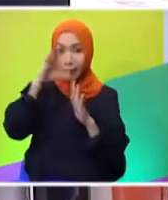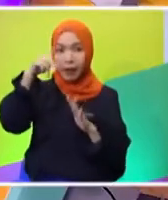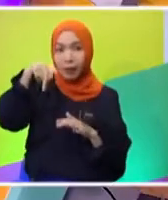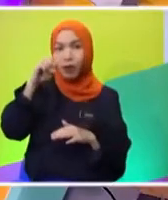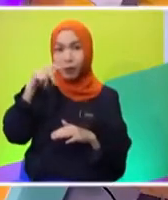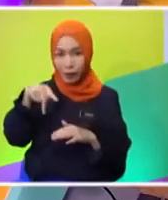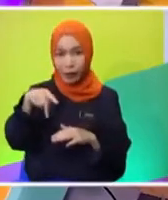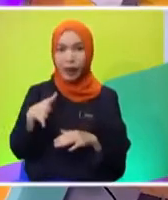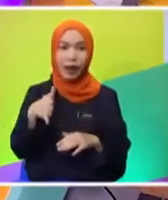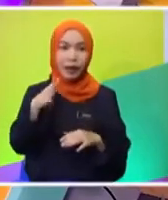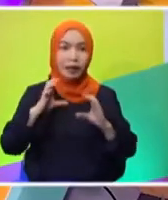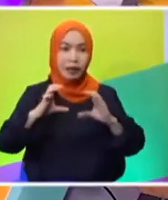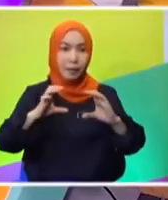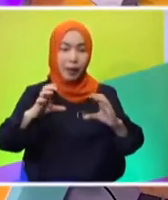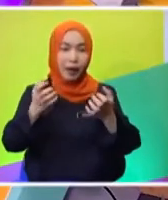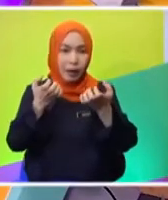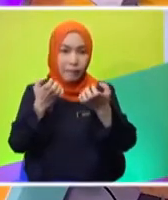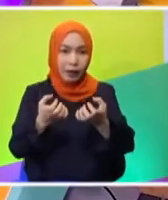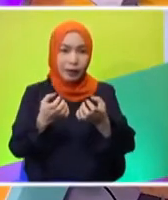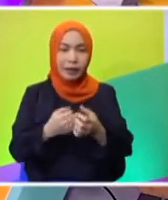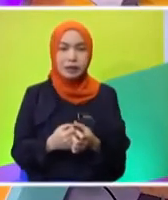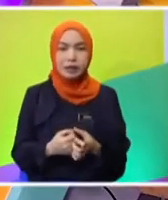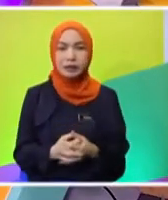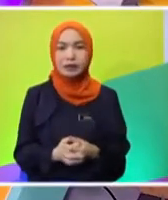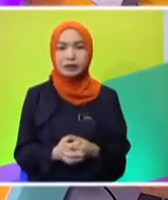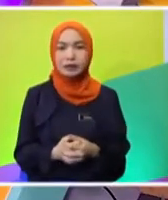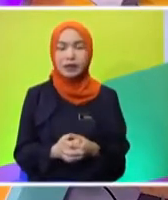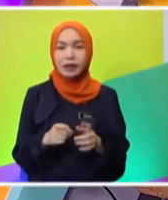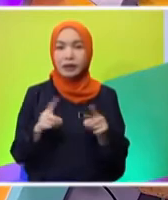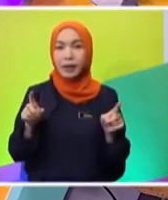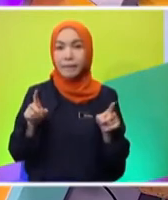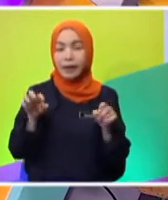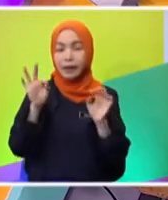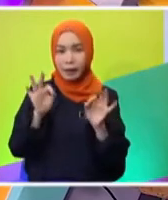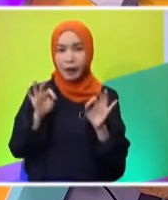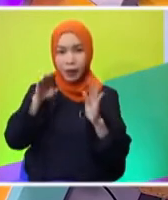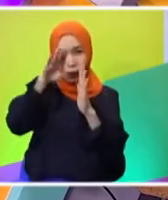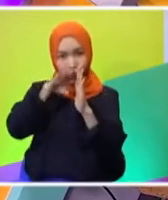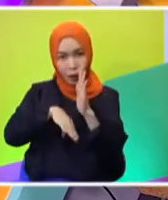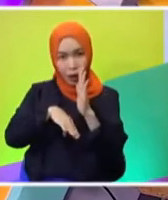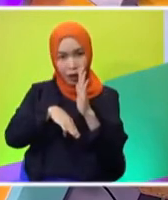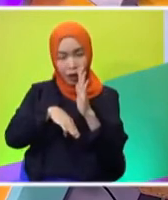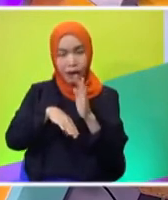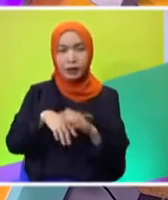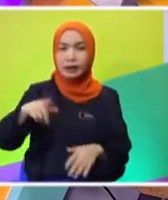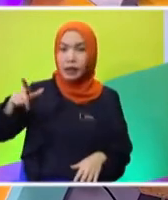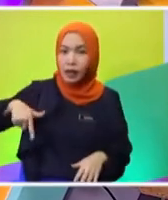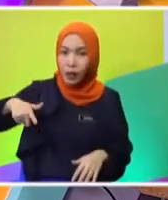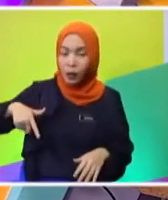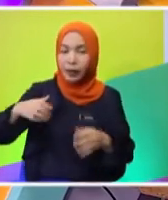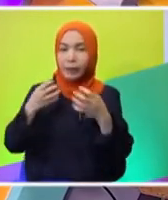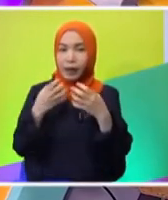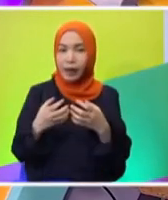habis masukkan dalam acuan tidak bengi Hai teman itu kurang saya sangat jengkel lambat pula punya rambak keras Oh ya aja sudah